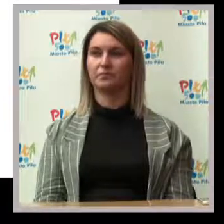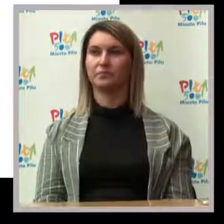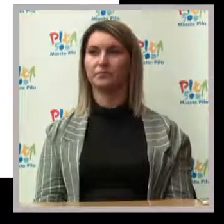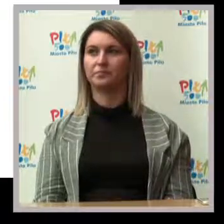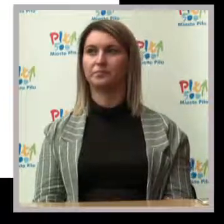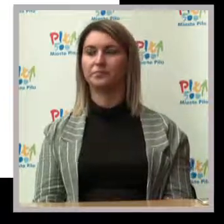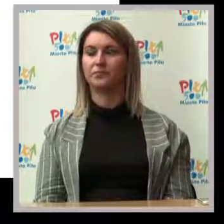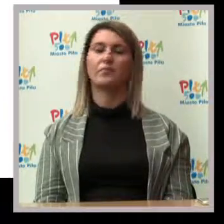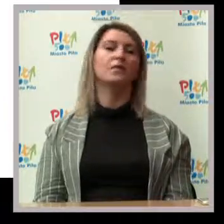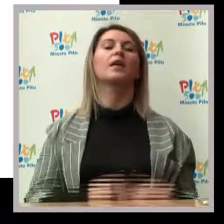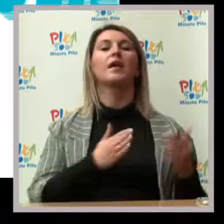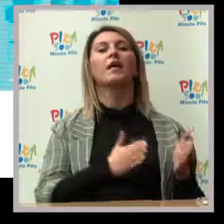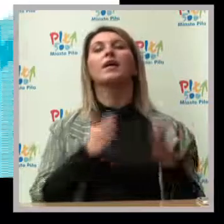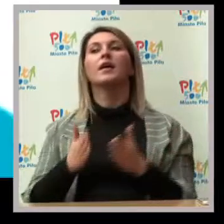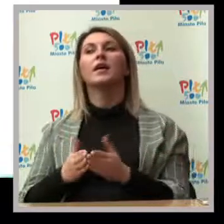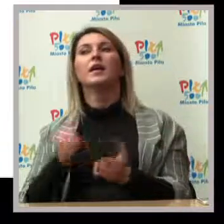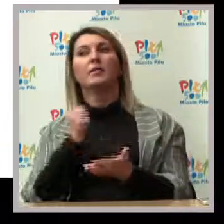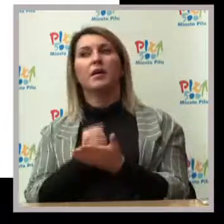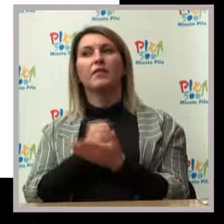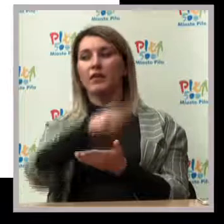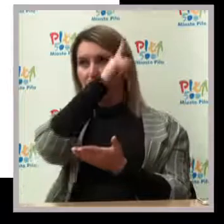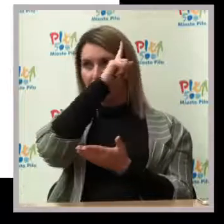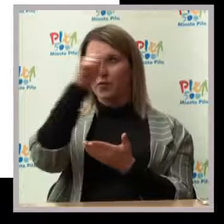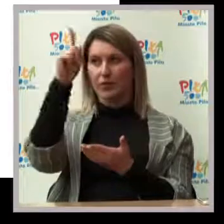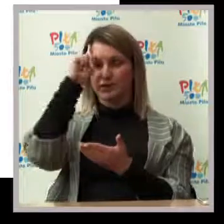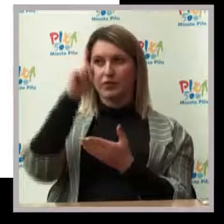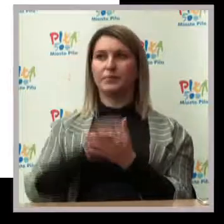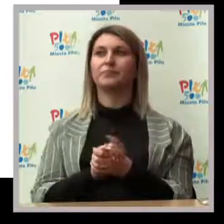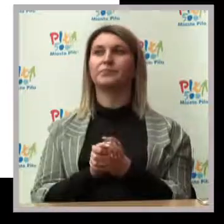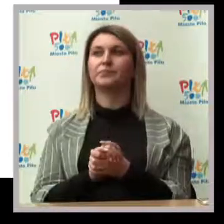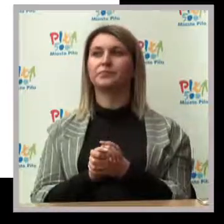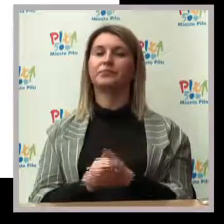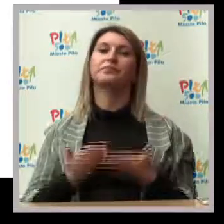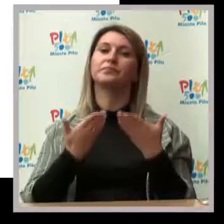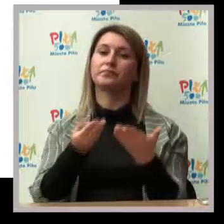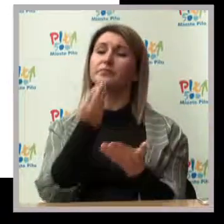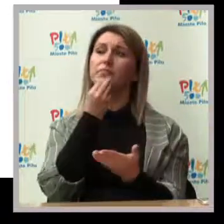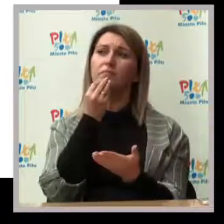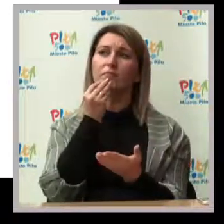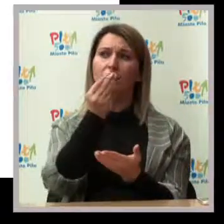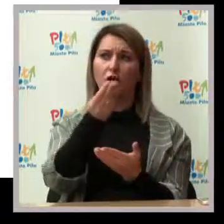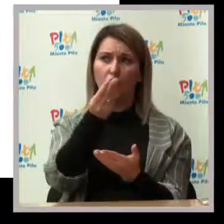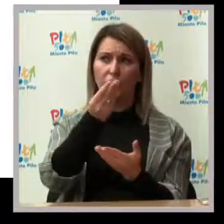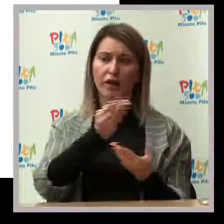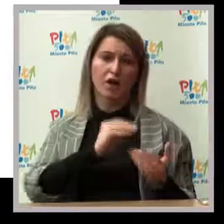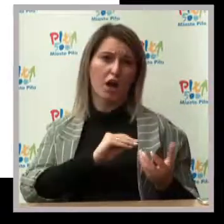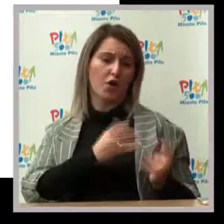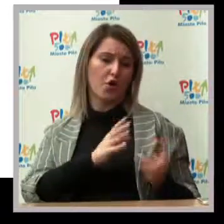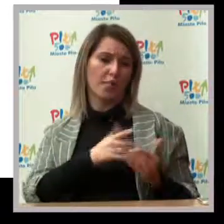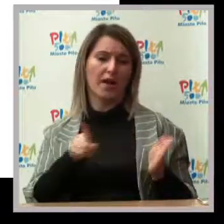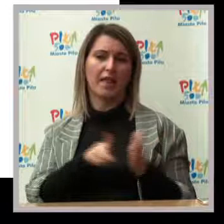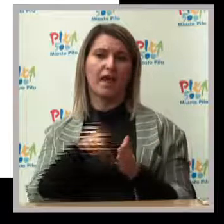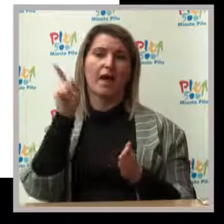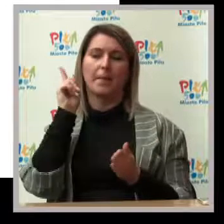odpowiedzialności i finansów. W sprawach społecznych na pewno będziemy dalej realizować, dzisiaj zresztą